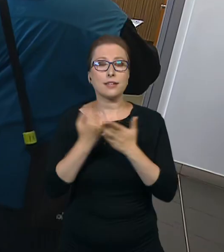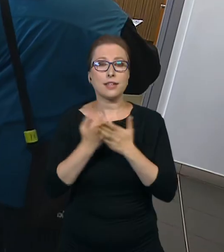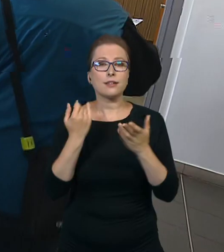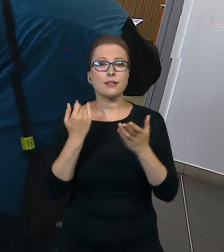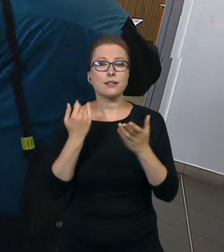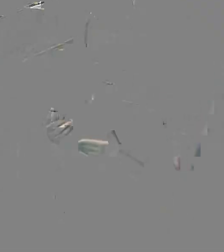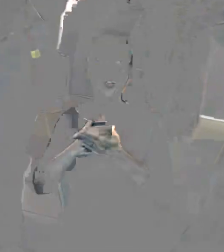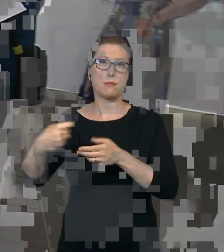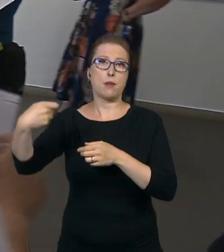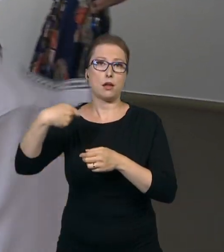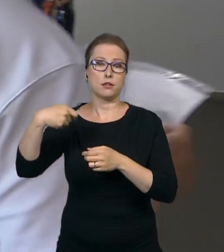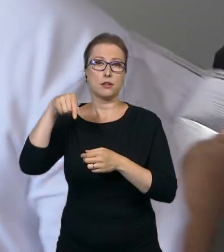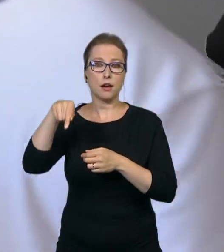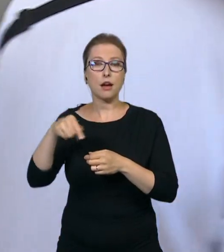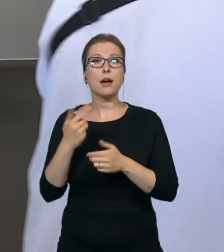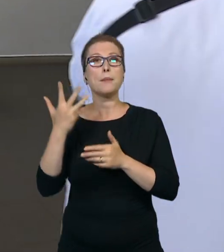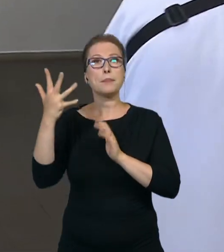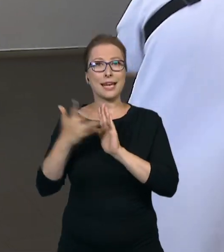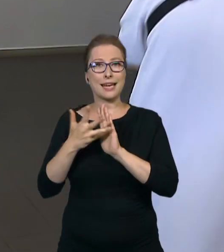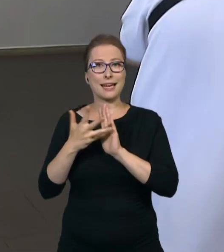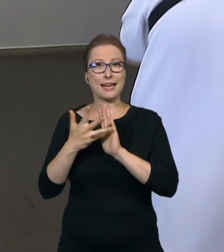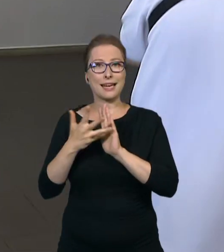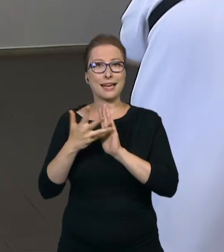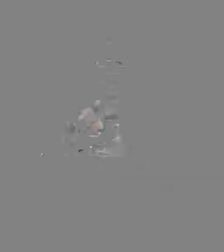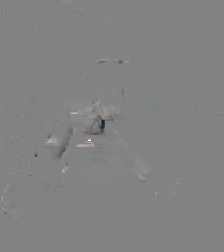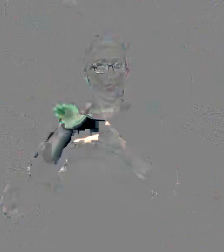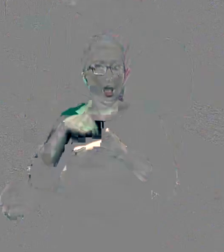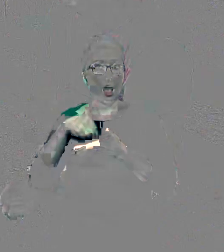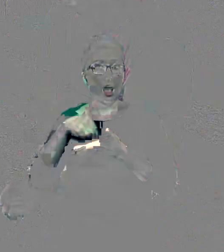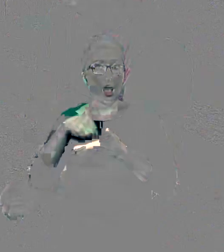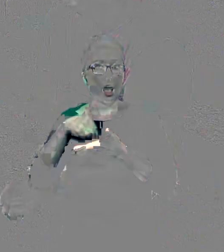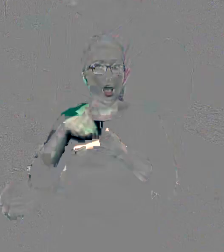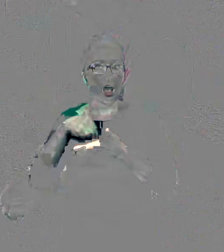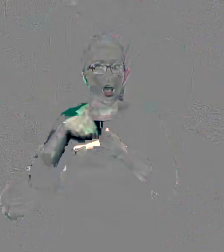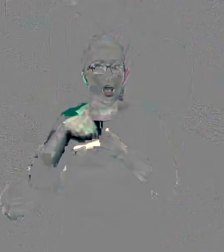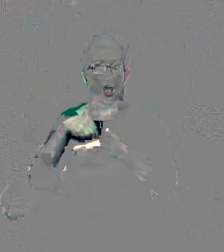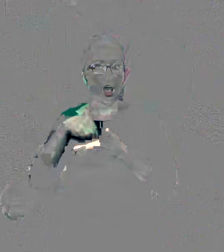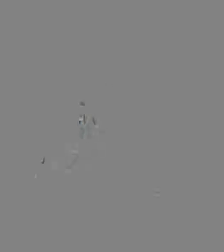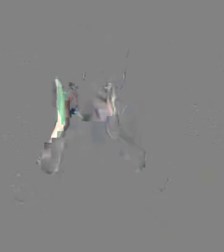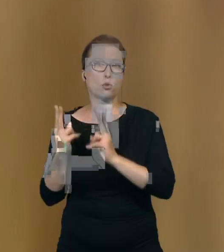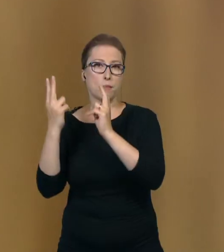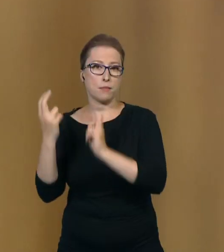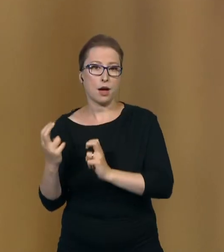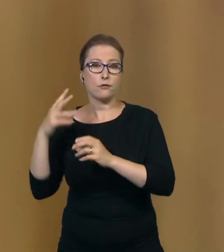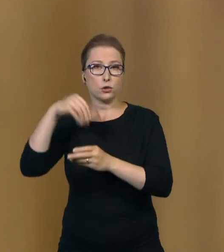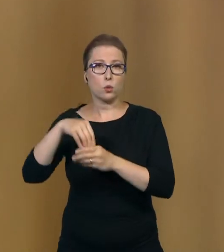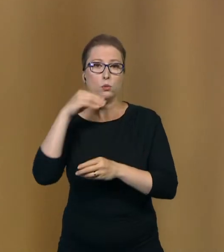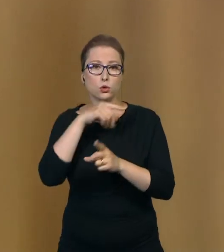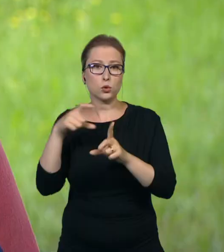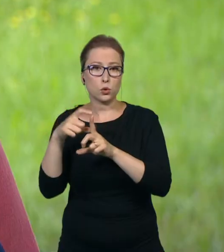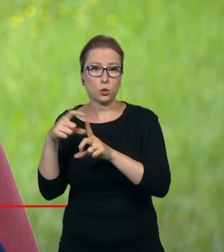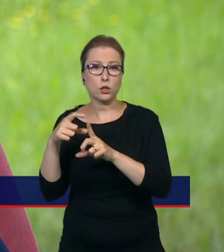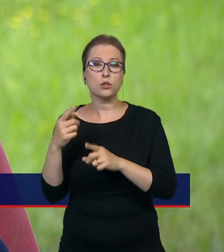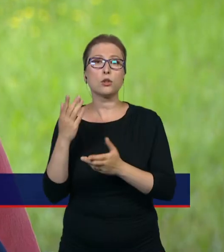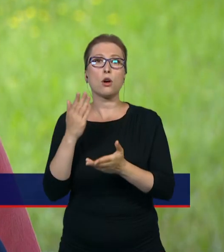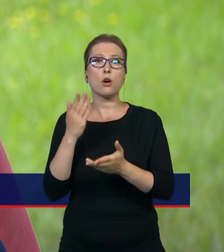většina z pěti tisíc zaměstna vstává dom v nám přišlo že